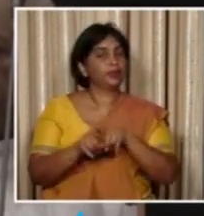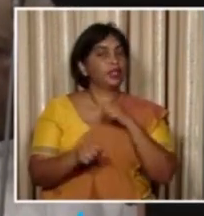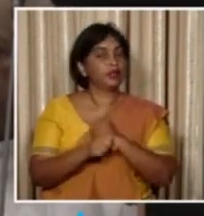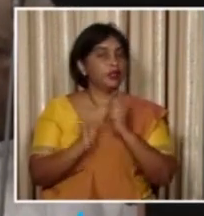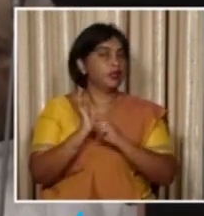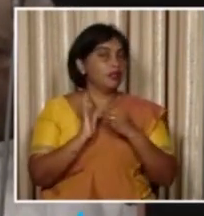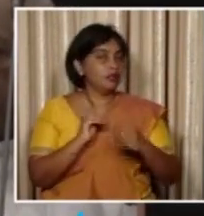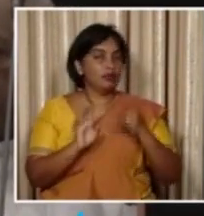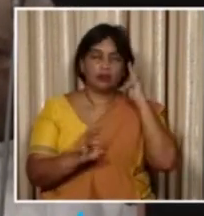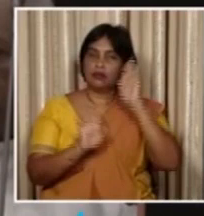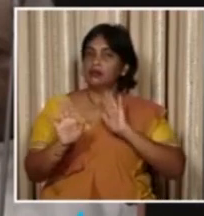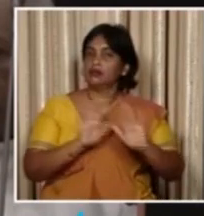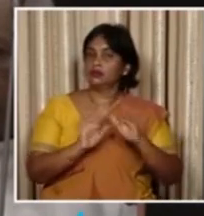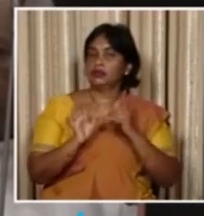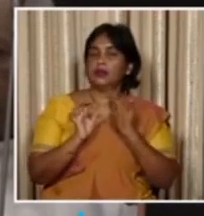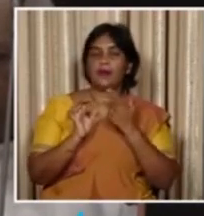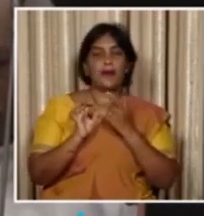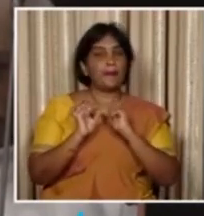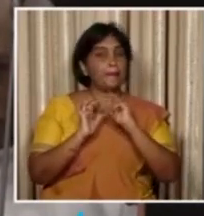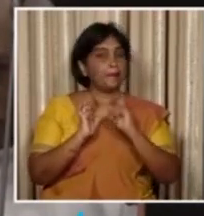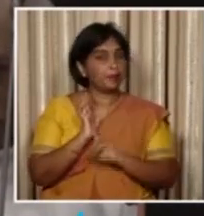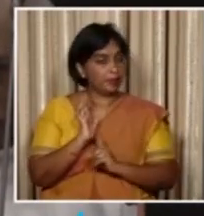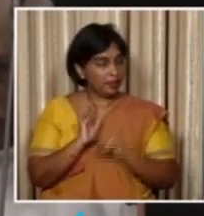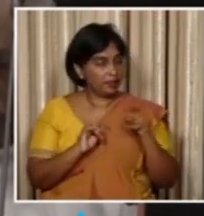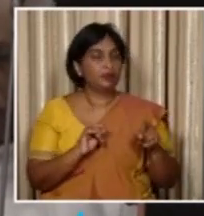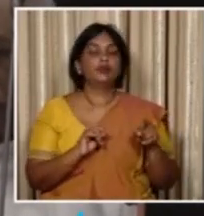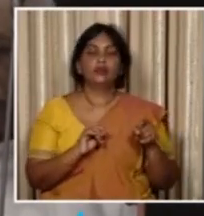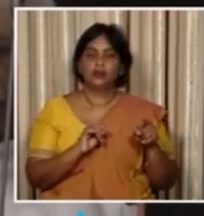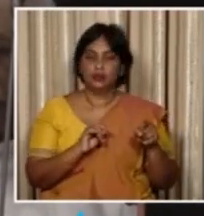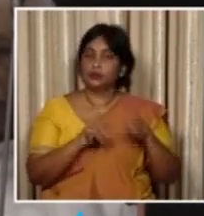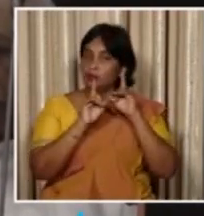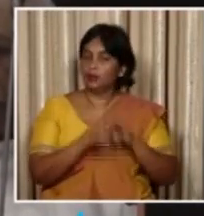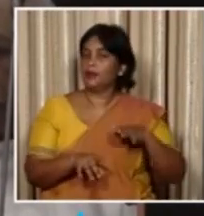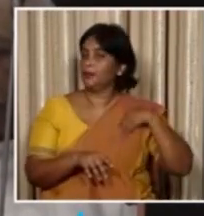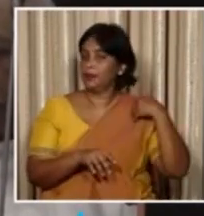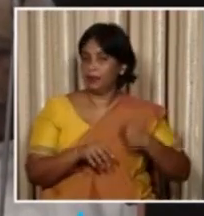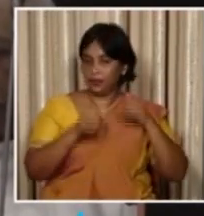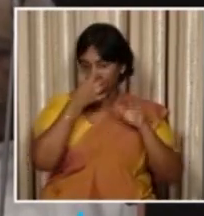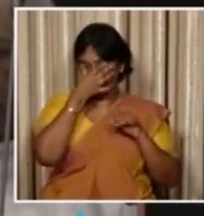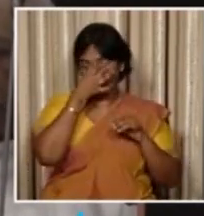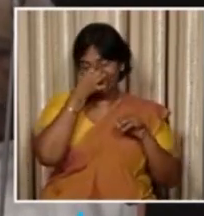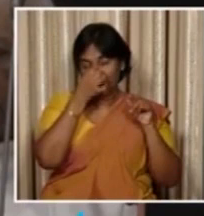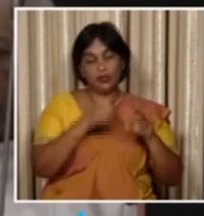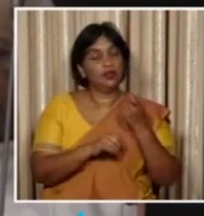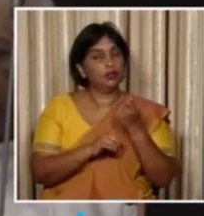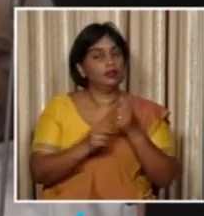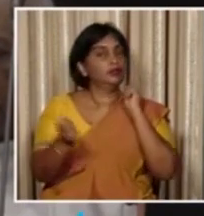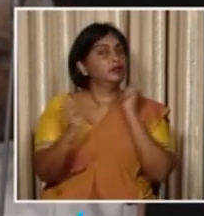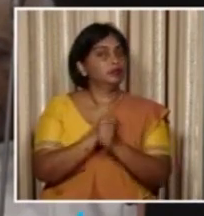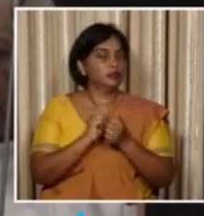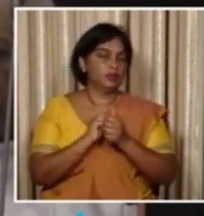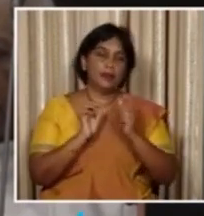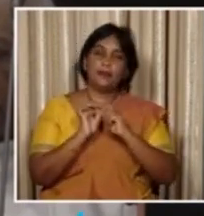ණය කළමනාකාර පනත් කෙටුම්පත් පබ්ලික් ඩෙට් මැනේජ්මන්ට් බිල් ඒ අතර ප්‍රමුඛ ස්ථානය ගන්නවා. ආර්ථික පරිවර්තන